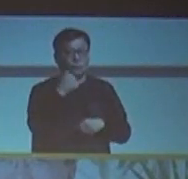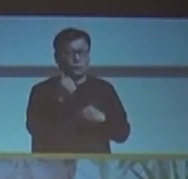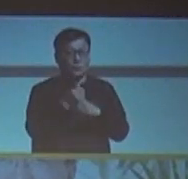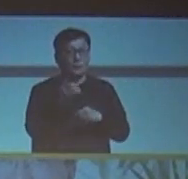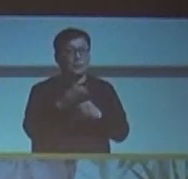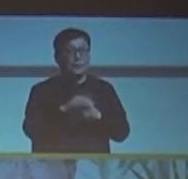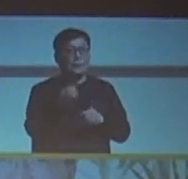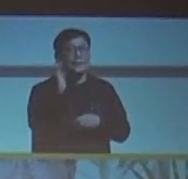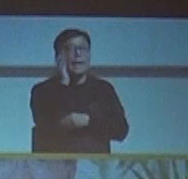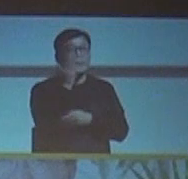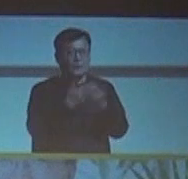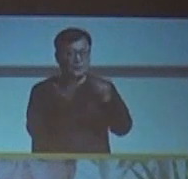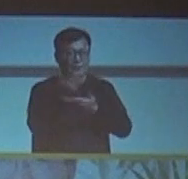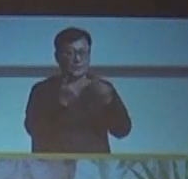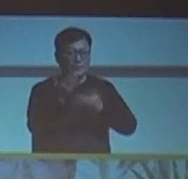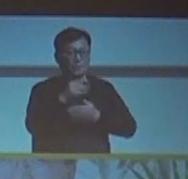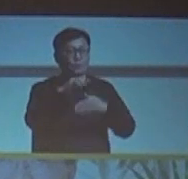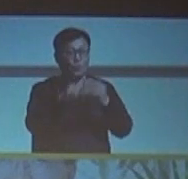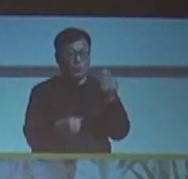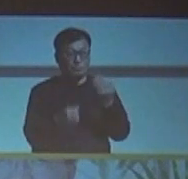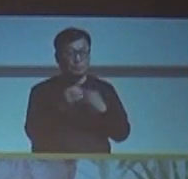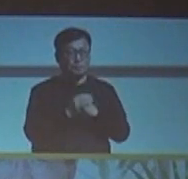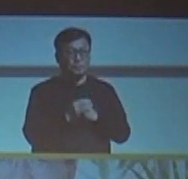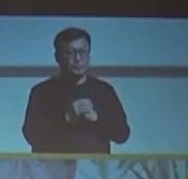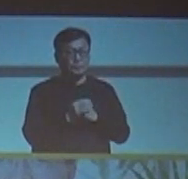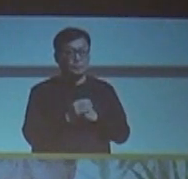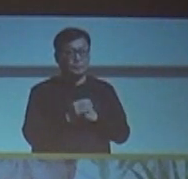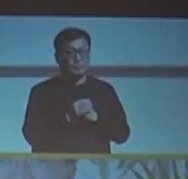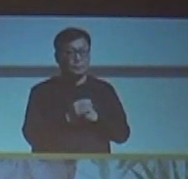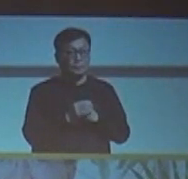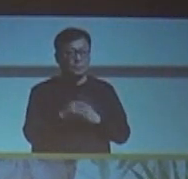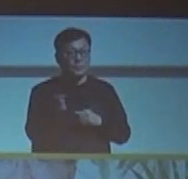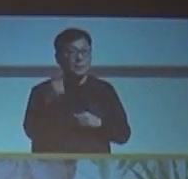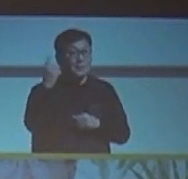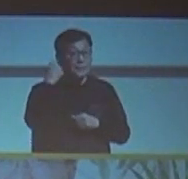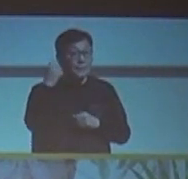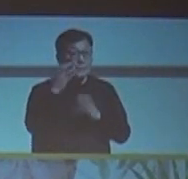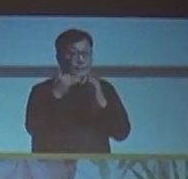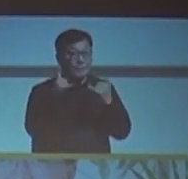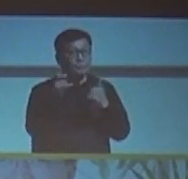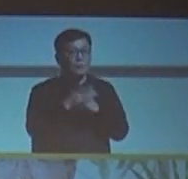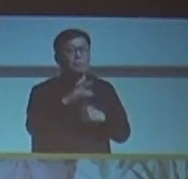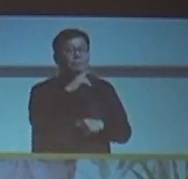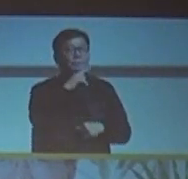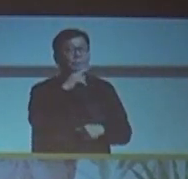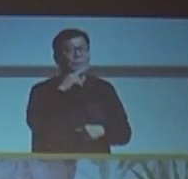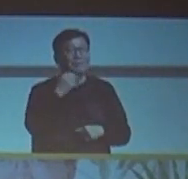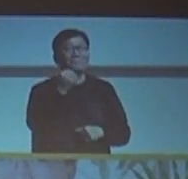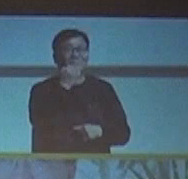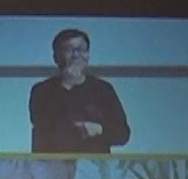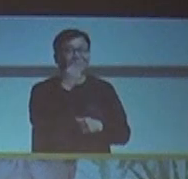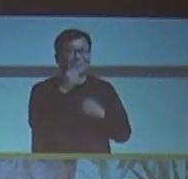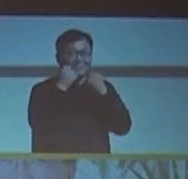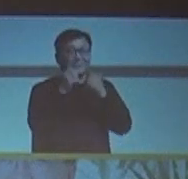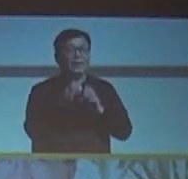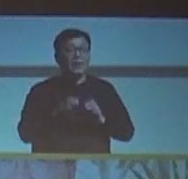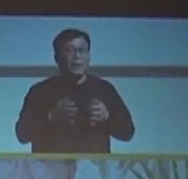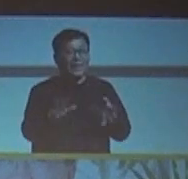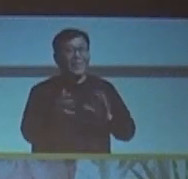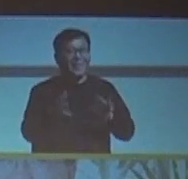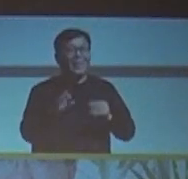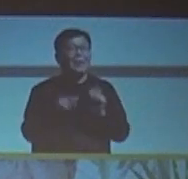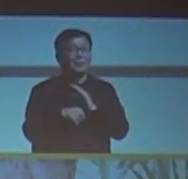토크 프로그램입니다. 그냥 청취자분들이랑 편하게 웃으면서 수다 떠는 그런